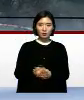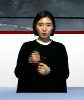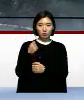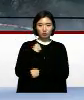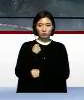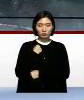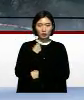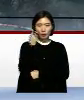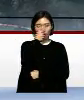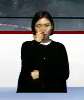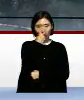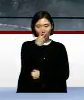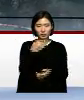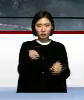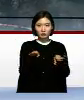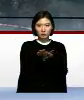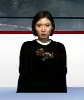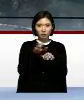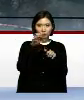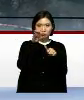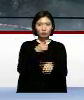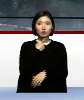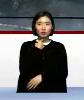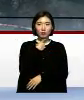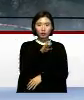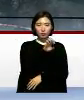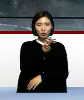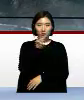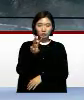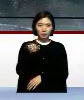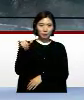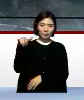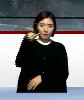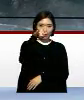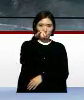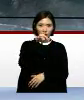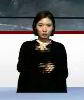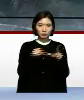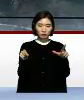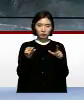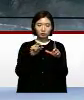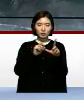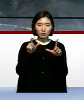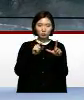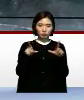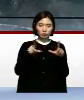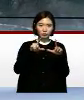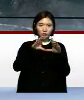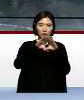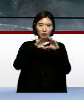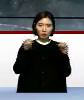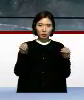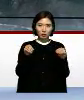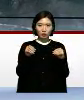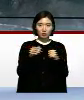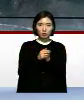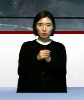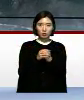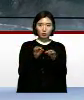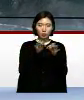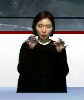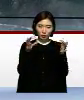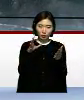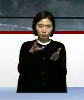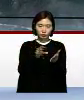군사시설 보호구역으로 묶여있던 포천 군 비행장 일대의 규제가 대부분 풀렸습니다. 포천 시민들의 숙원